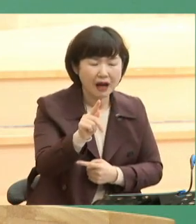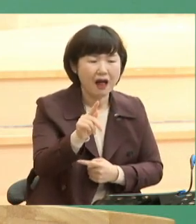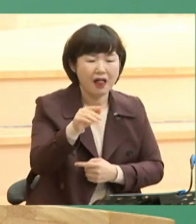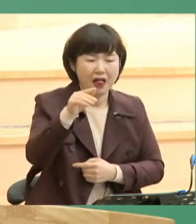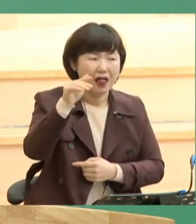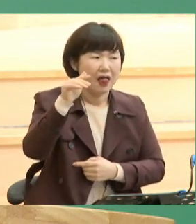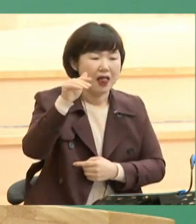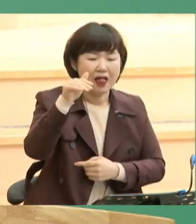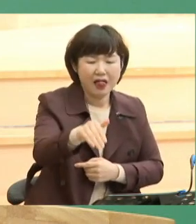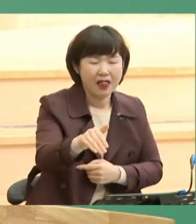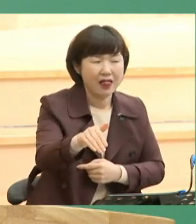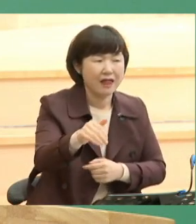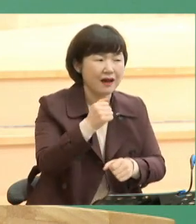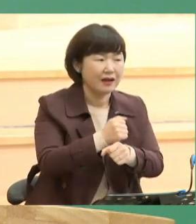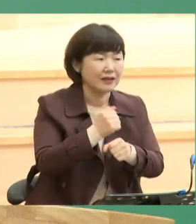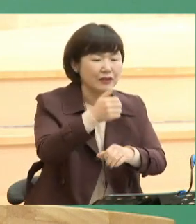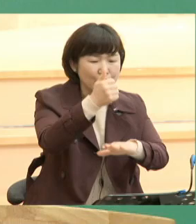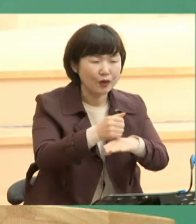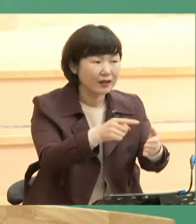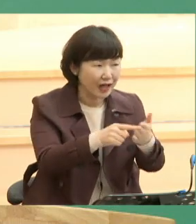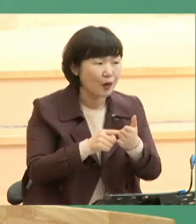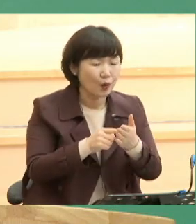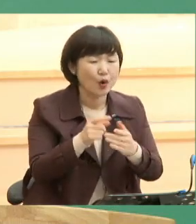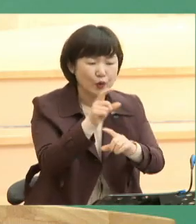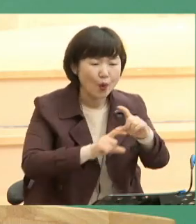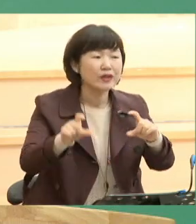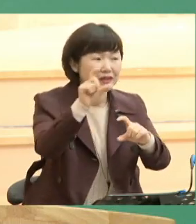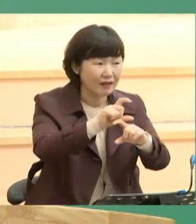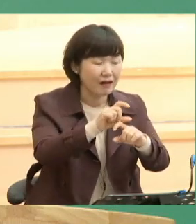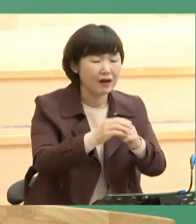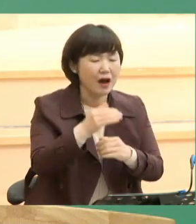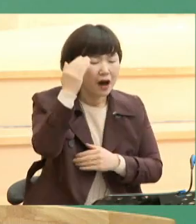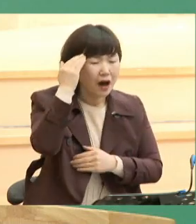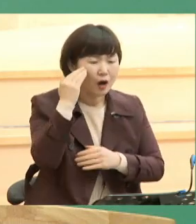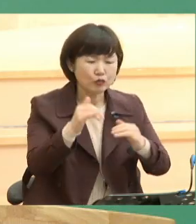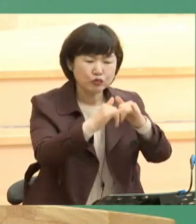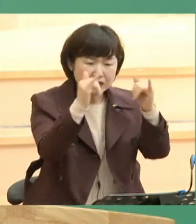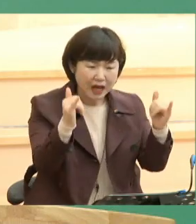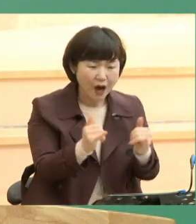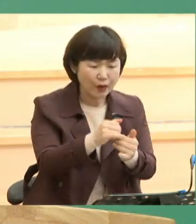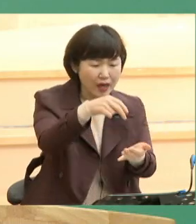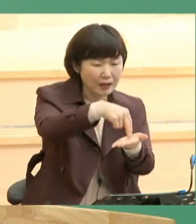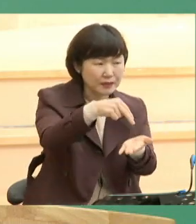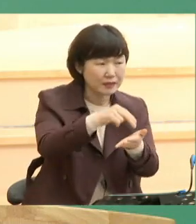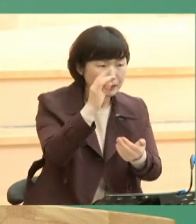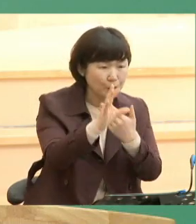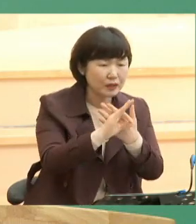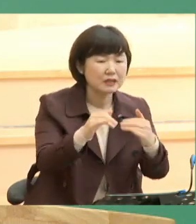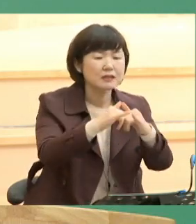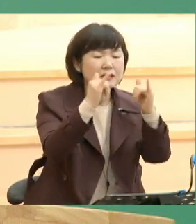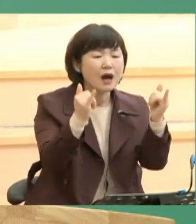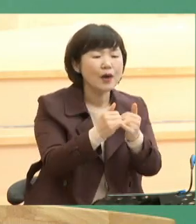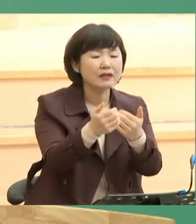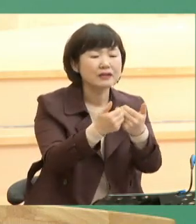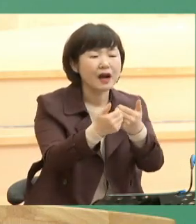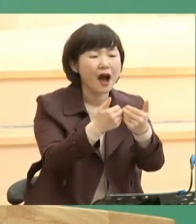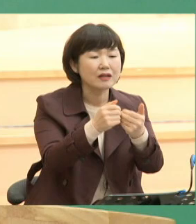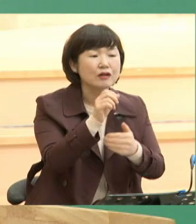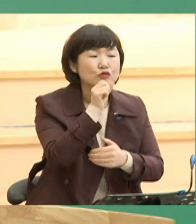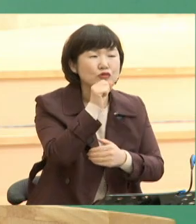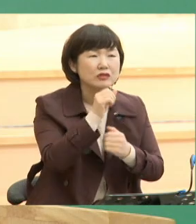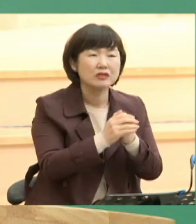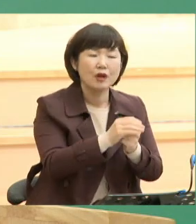된다라고 그렇게 말했어 그리고 더 나아가서 뭐로 말이냐면 한국 사회 경우에는 사회 갈등의 수준은 oecd